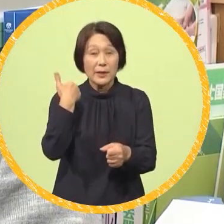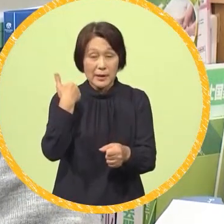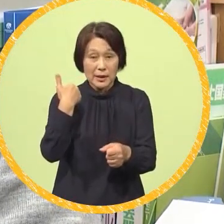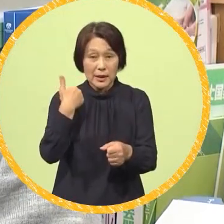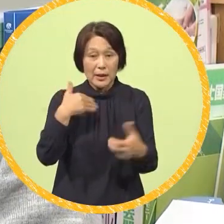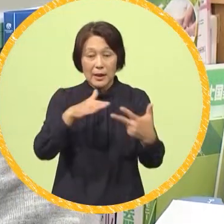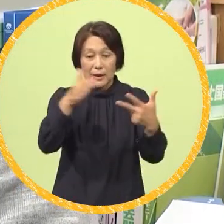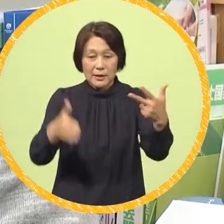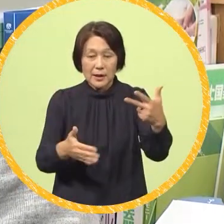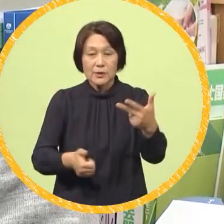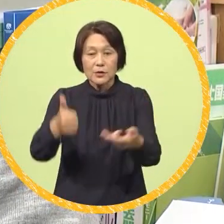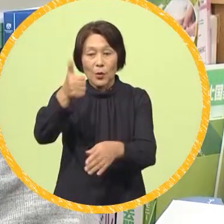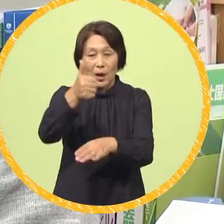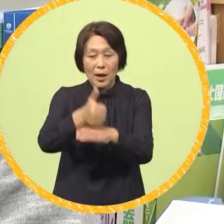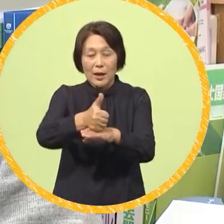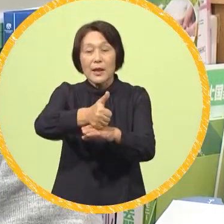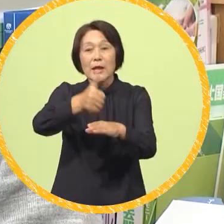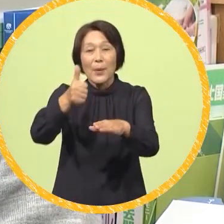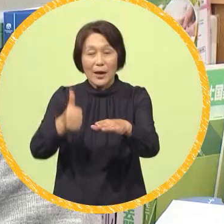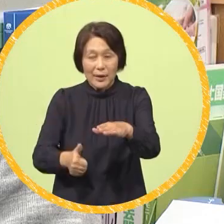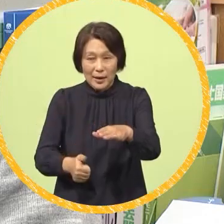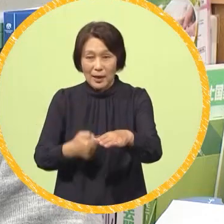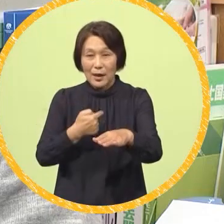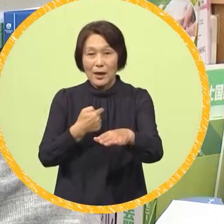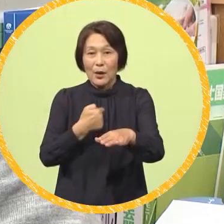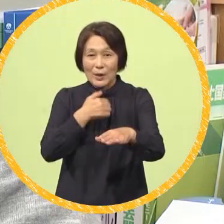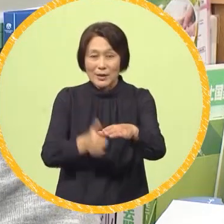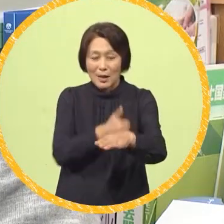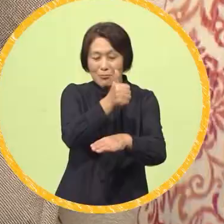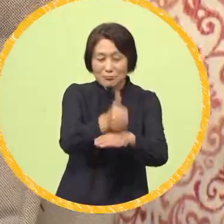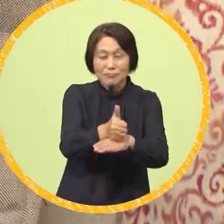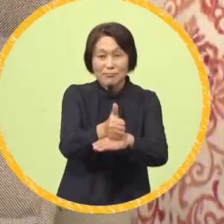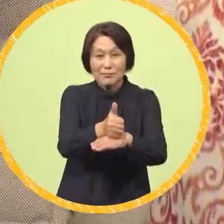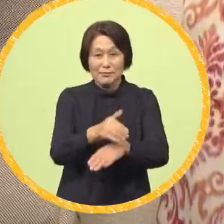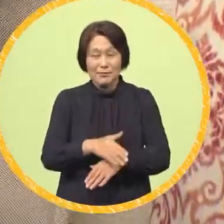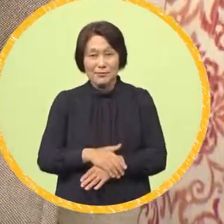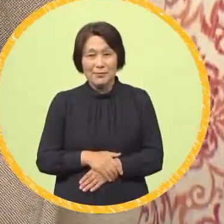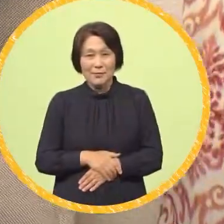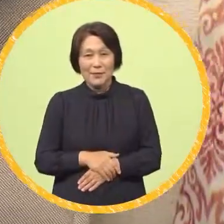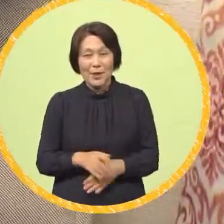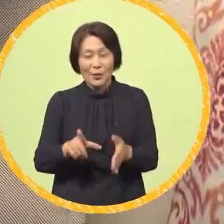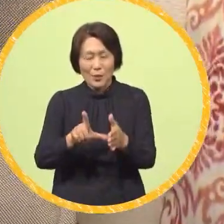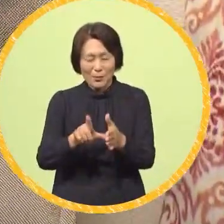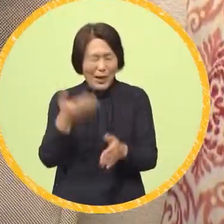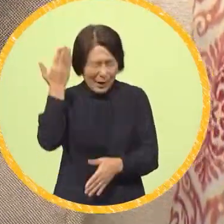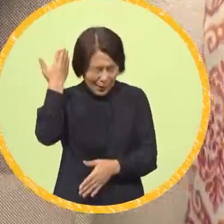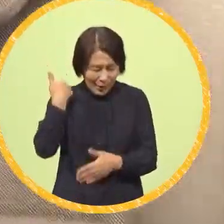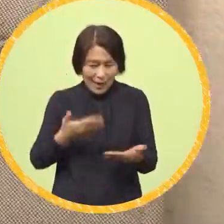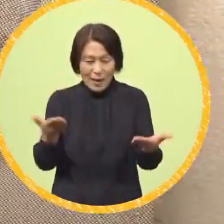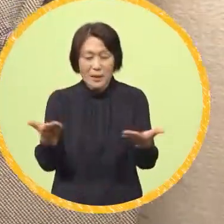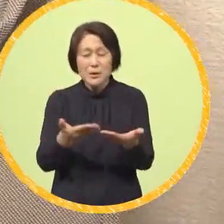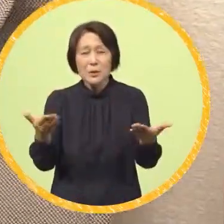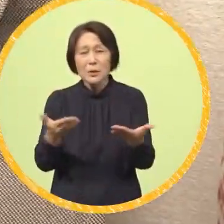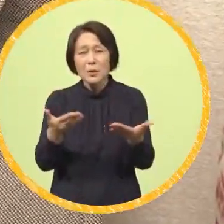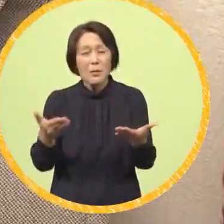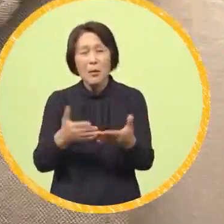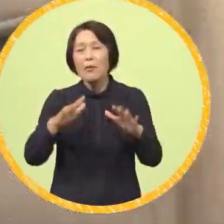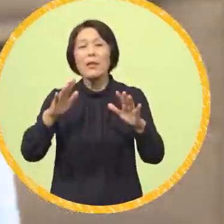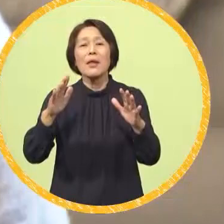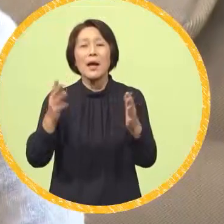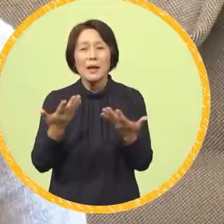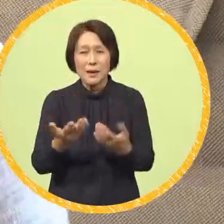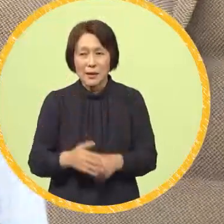設長が辞められて、で私に変わったっていう、その時はまあ仕事もできてない状態